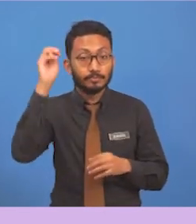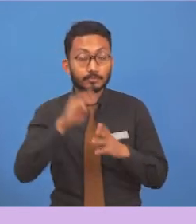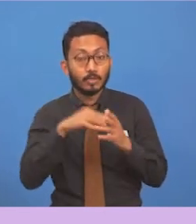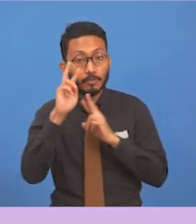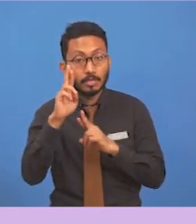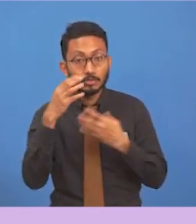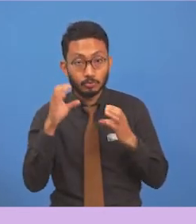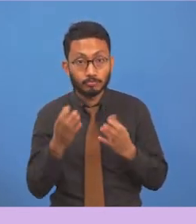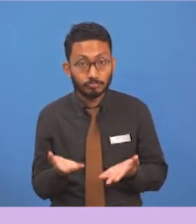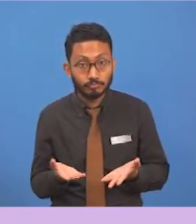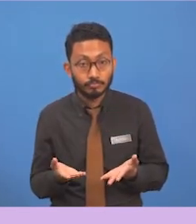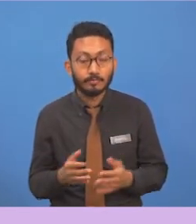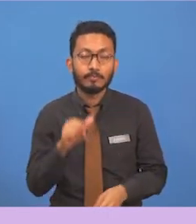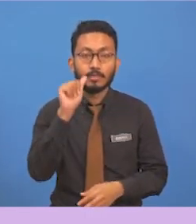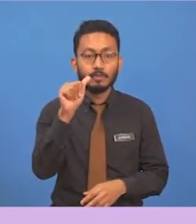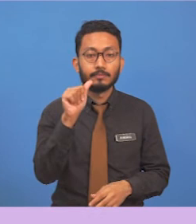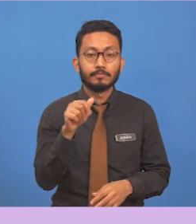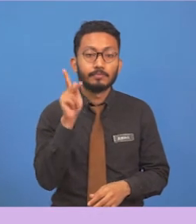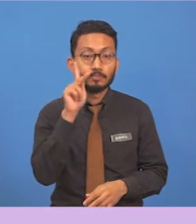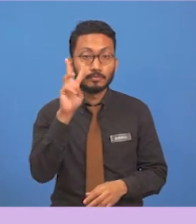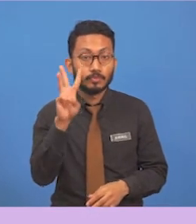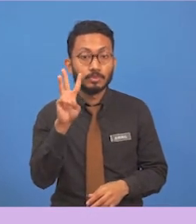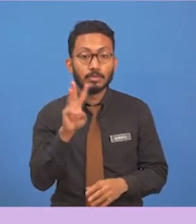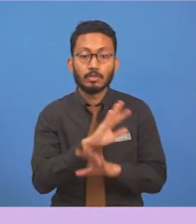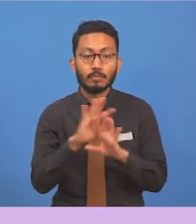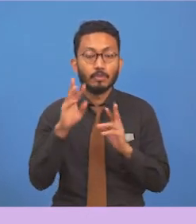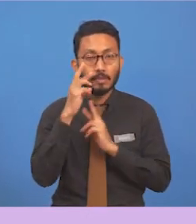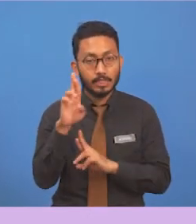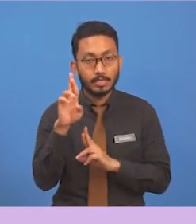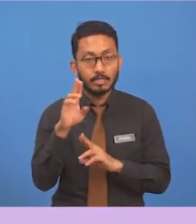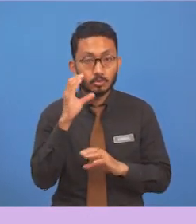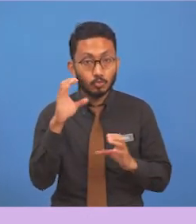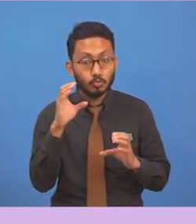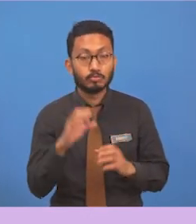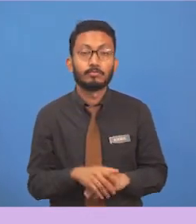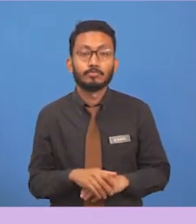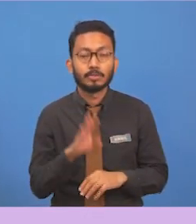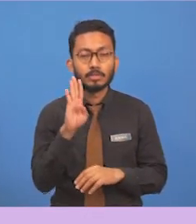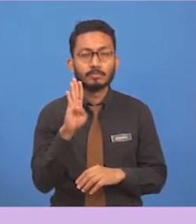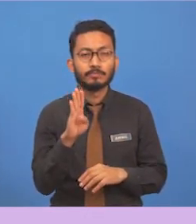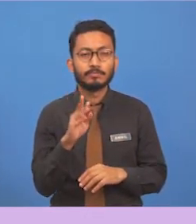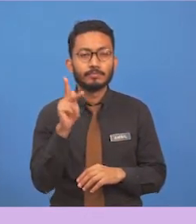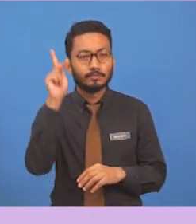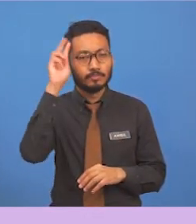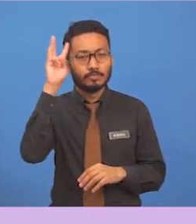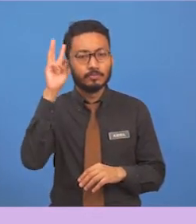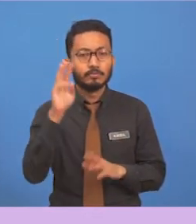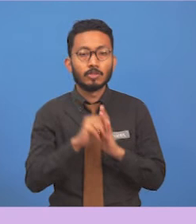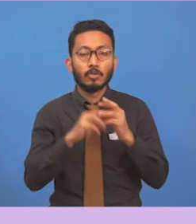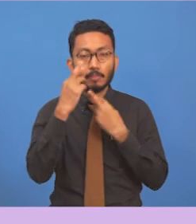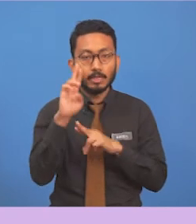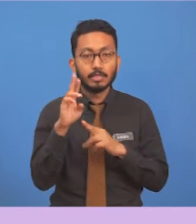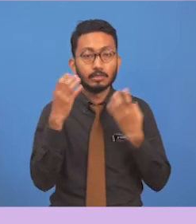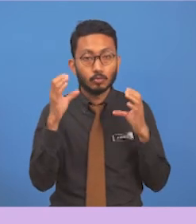D qw tidak menghormati jeruk by qb menghormati jeruk